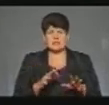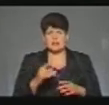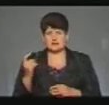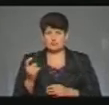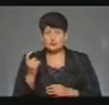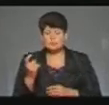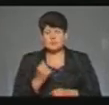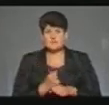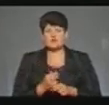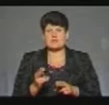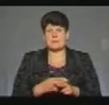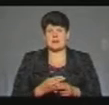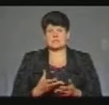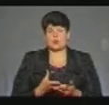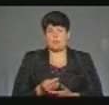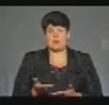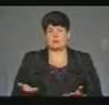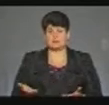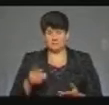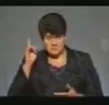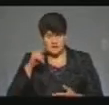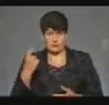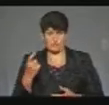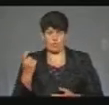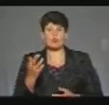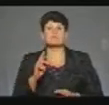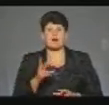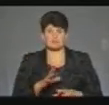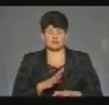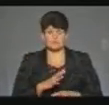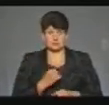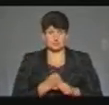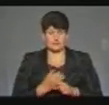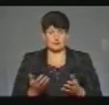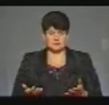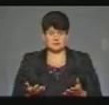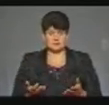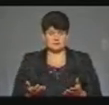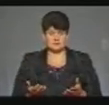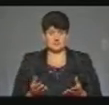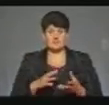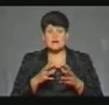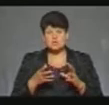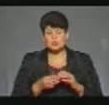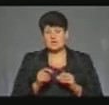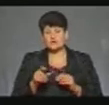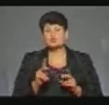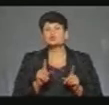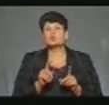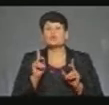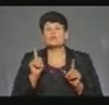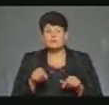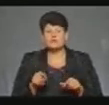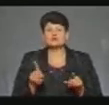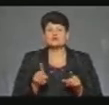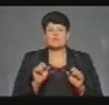і працюєте безоплатно. Ну, всі знають, що таке колгоспна праця, особливо під час і після війни. Ось. В результаті люди, хто шумів, що